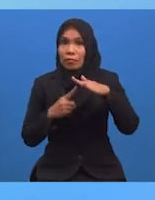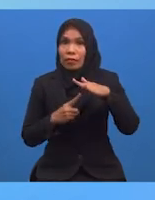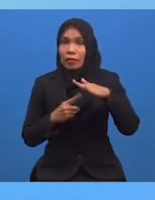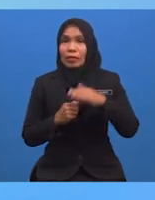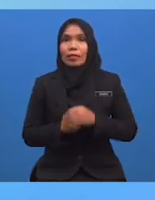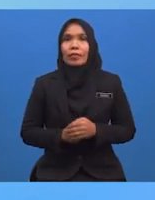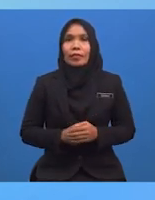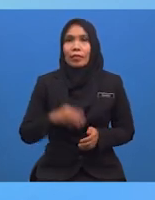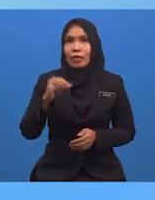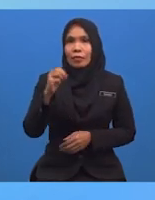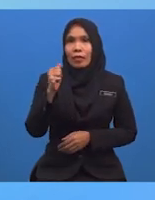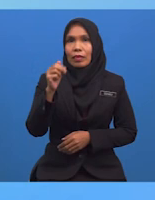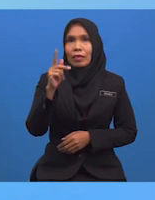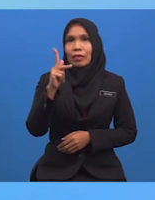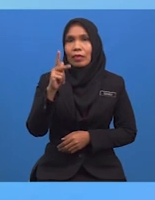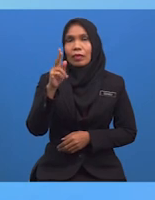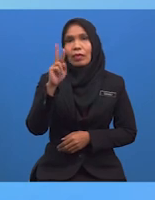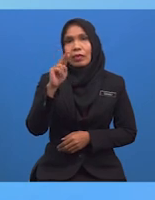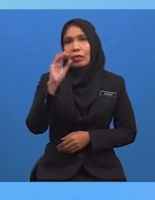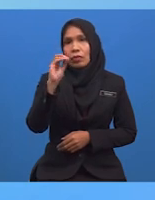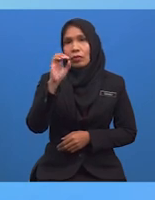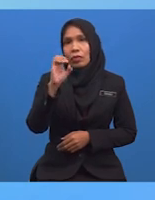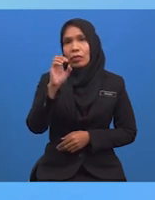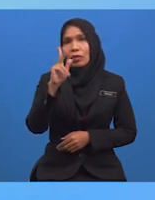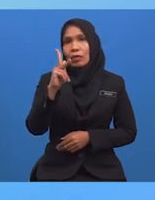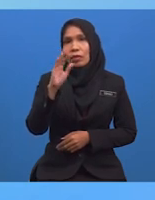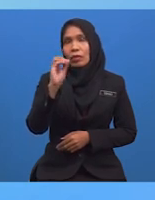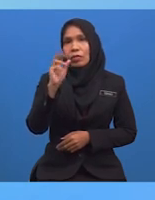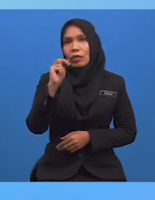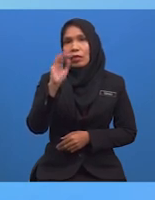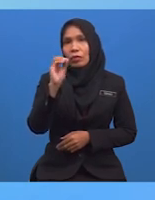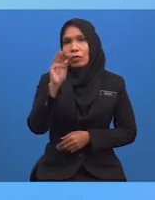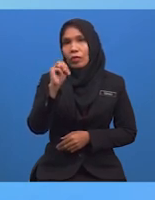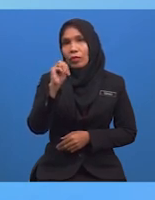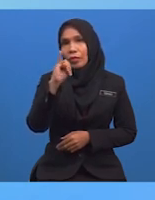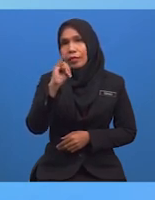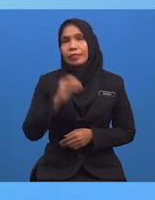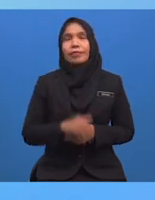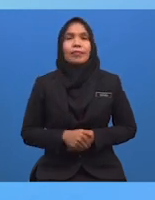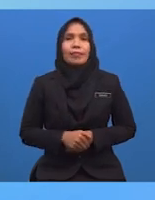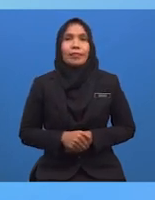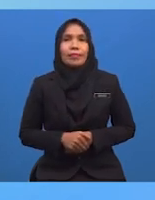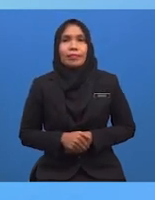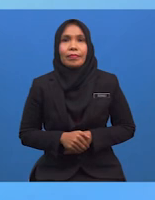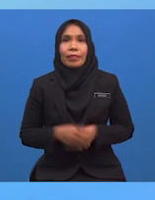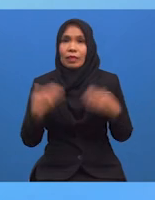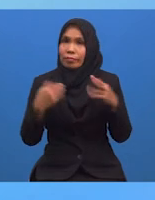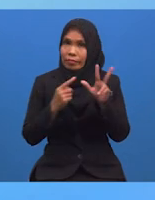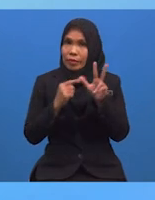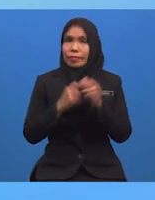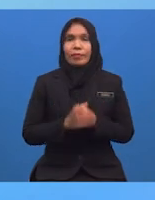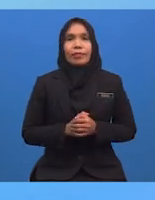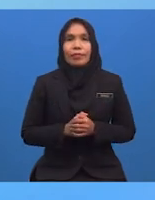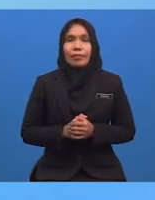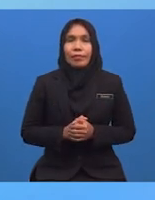makroekonomi yang kerajaan laksanakan juga berbeza ikut jenis inflasi yang dihadapi. Seperti yang pelajar boleh lihat